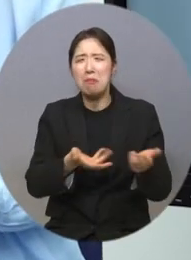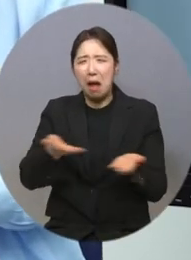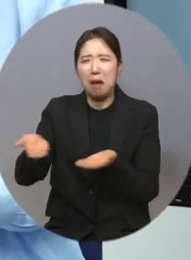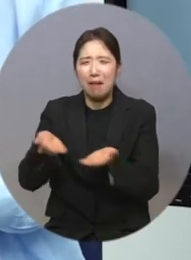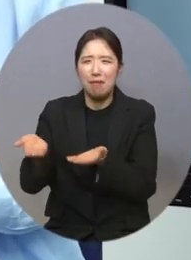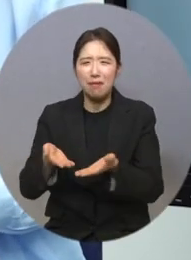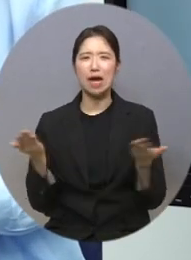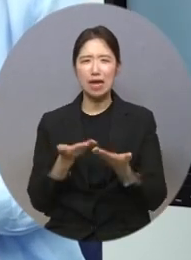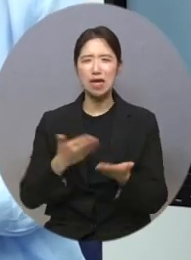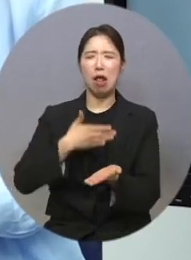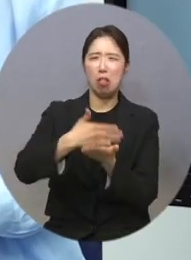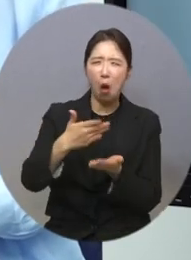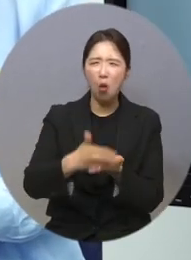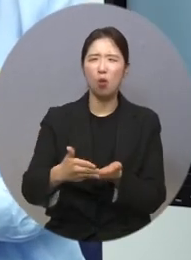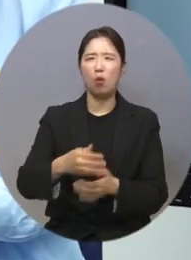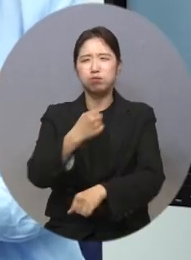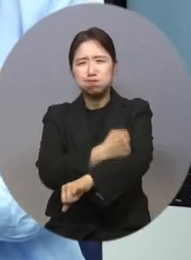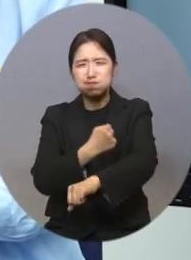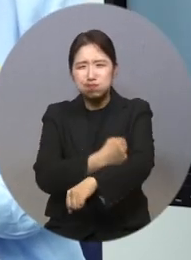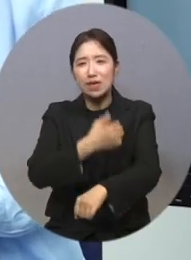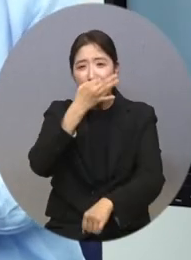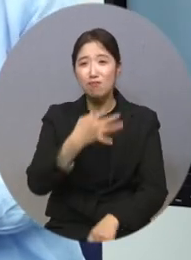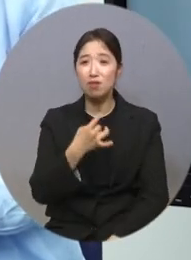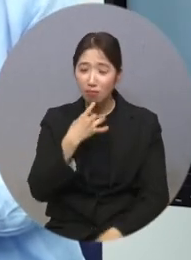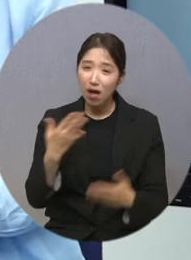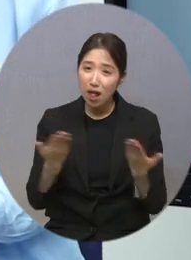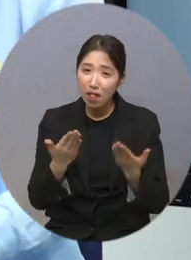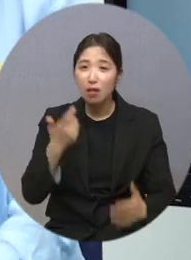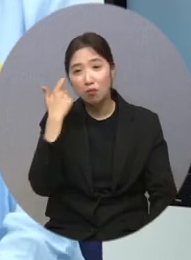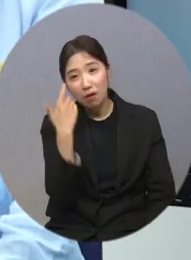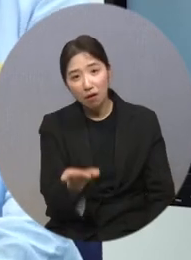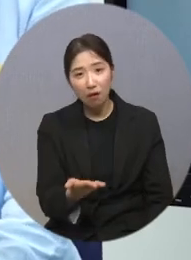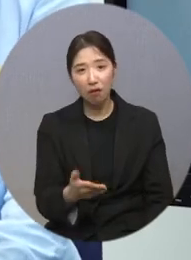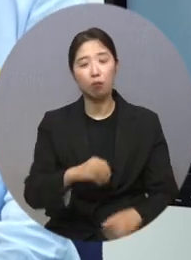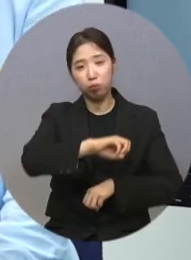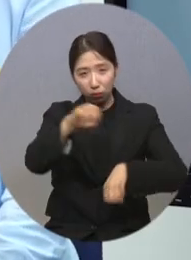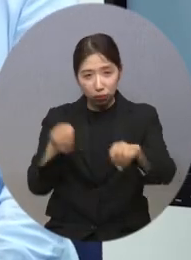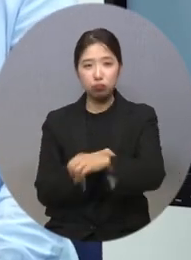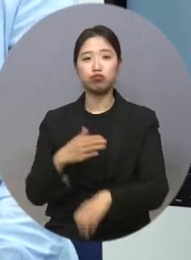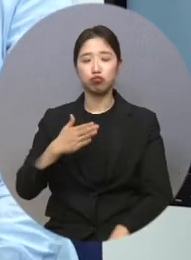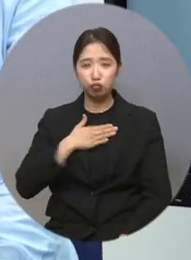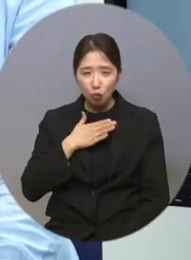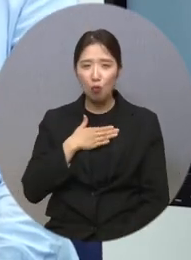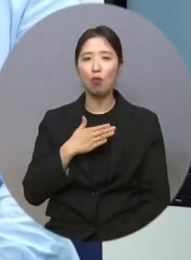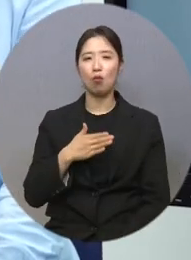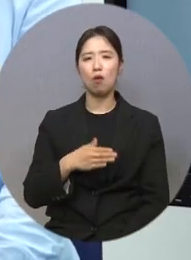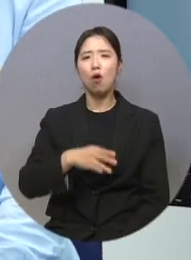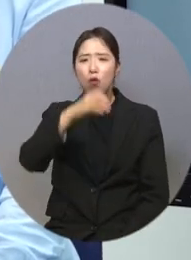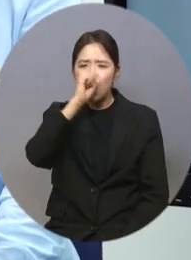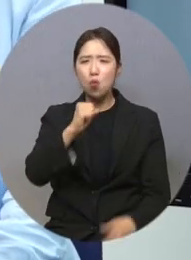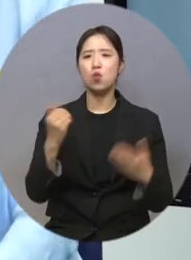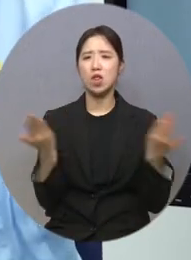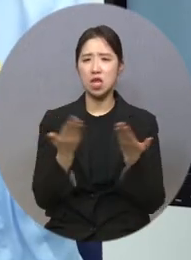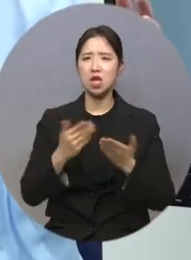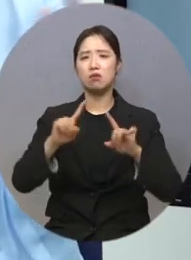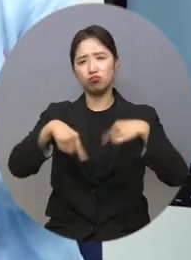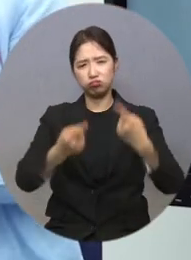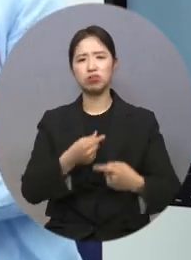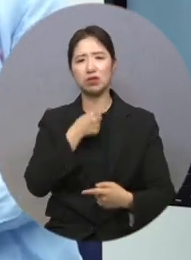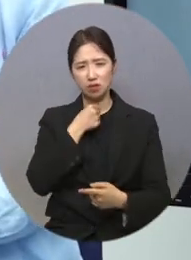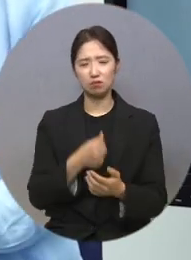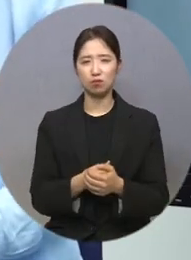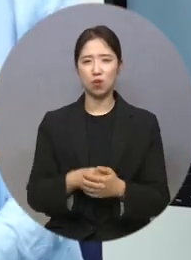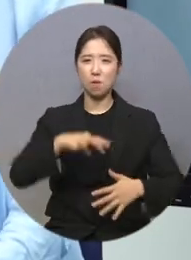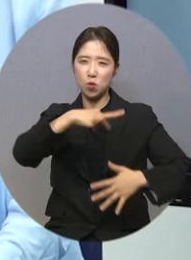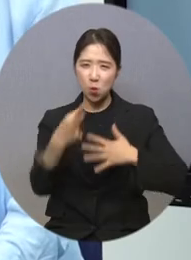되냐고. 청소, 용역 이런 것만 해야 되냐고. 용접만 해야 되냐고. 우리도 너무너무 양질의 일자리를 원한다. 뭔가